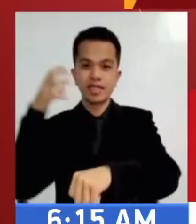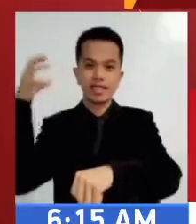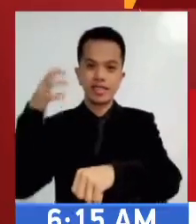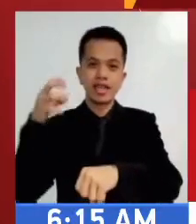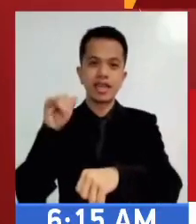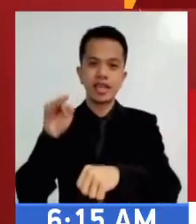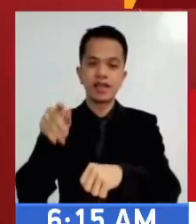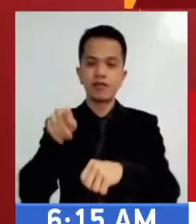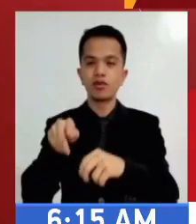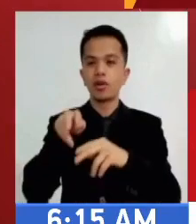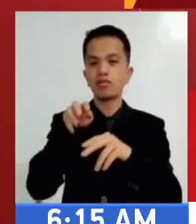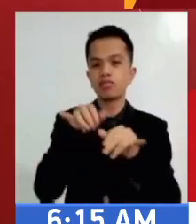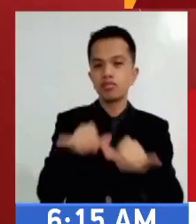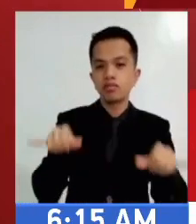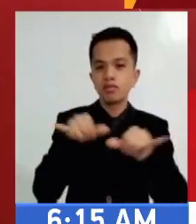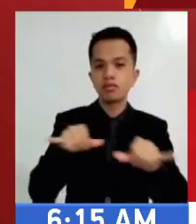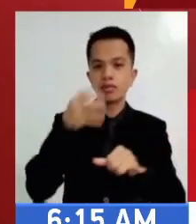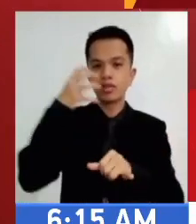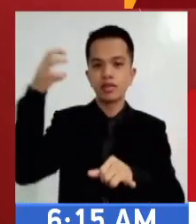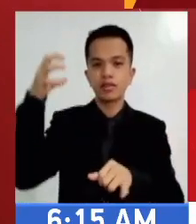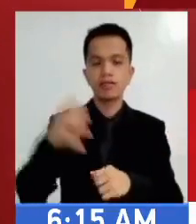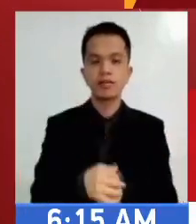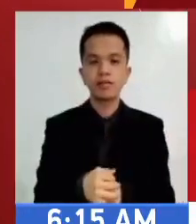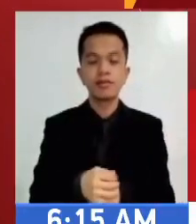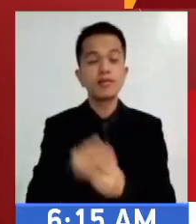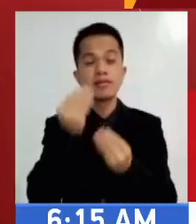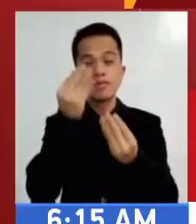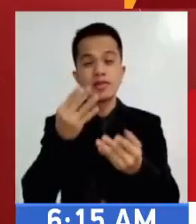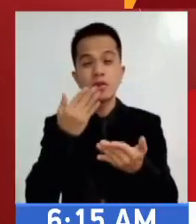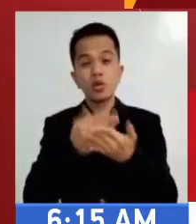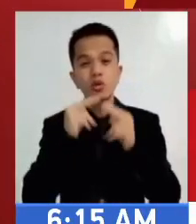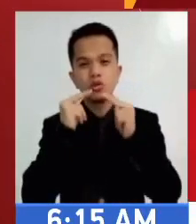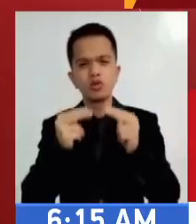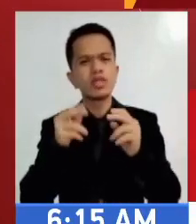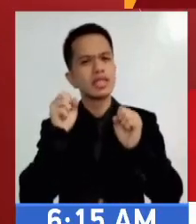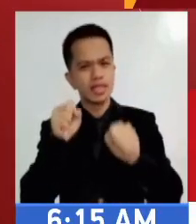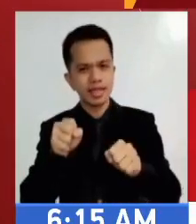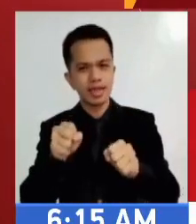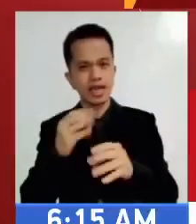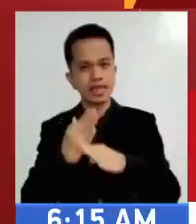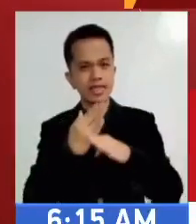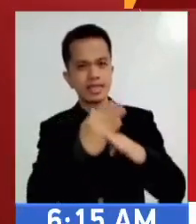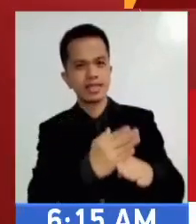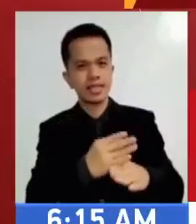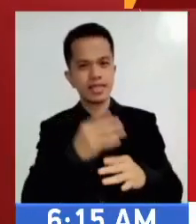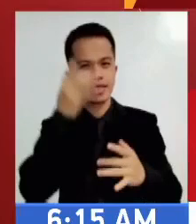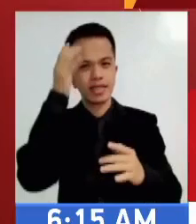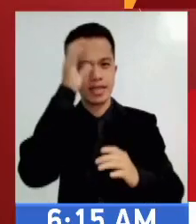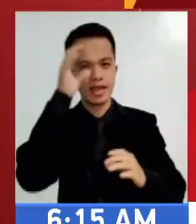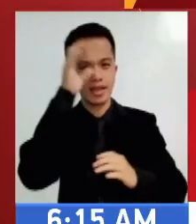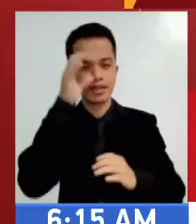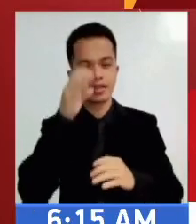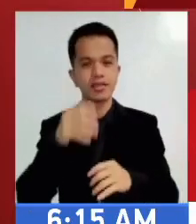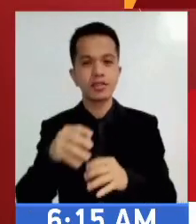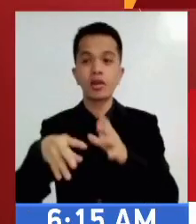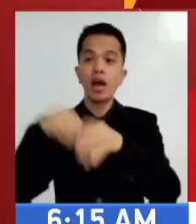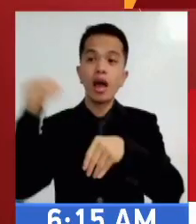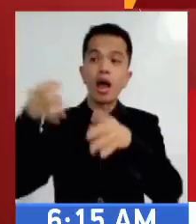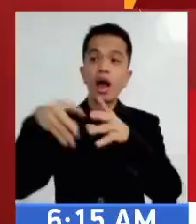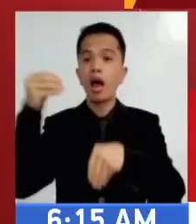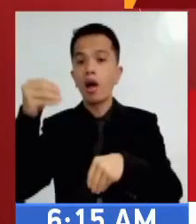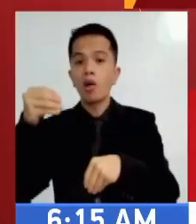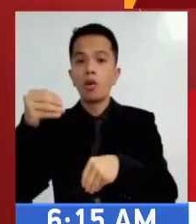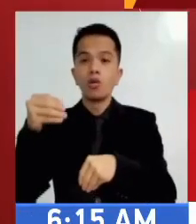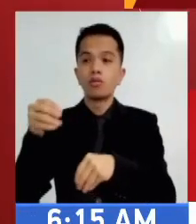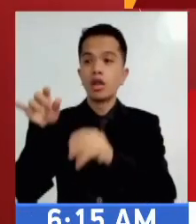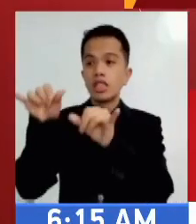good news, pwedeng maiwasan ng skin cancer. Ang paglabas po sa araw, iwasan po natin, no, kung atin pong